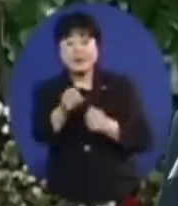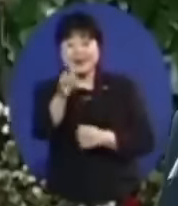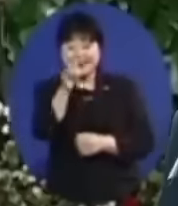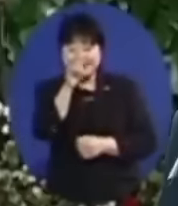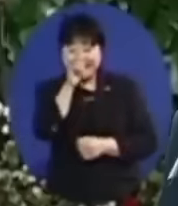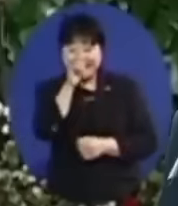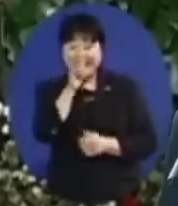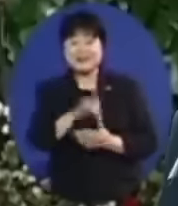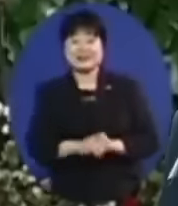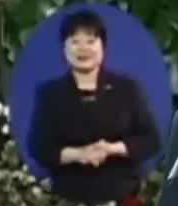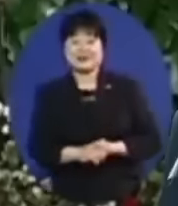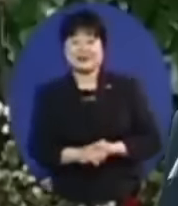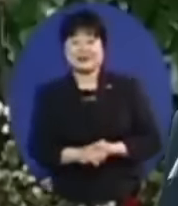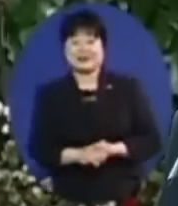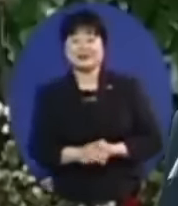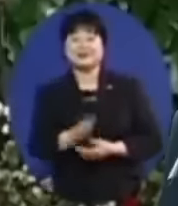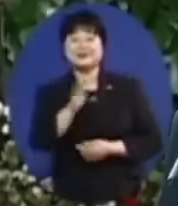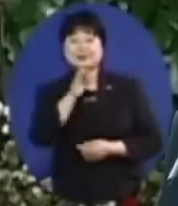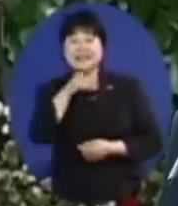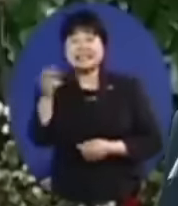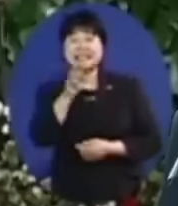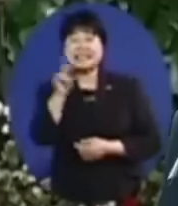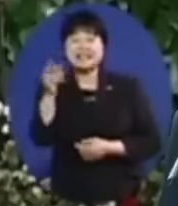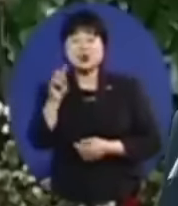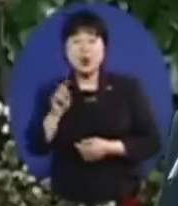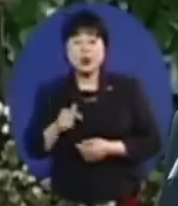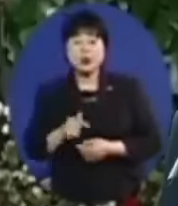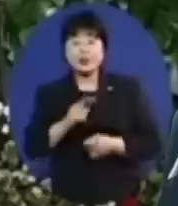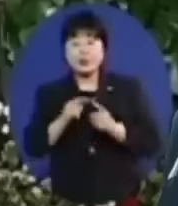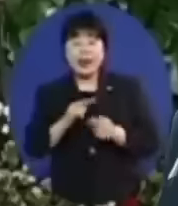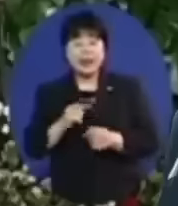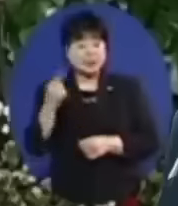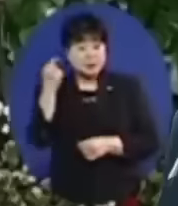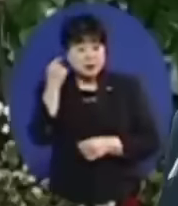말했습니다. 기드온은 이 말을 듣자